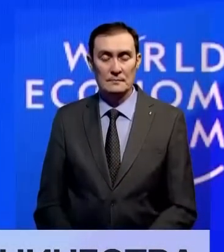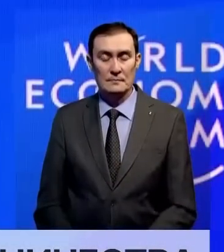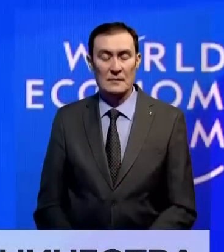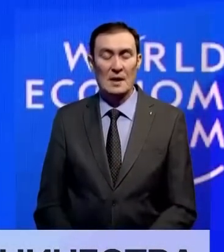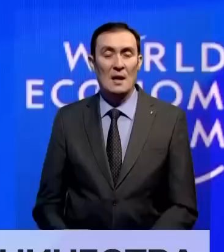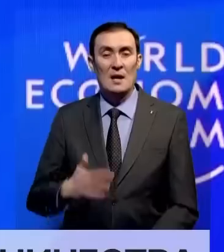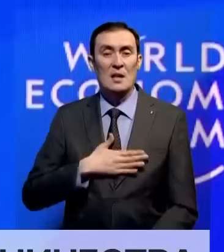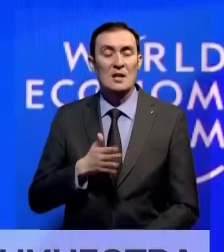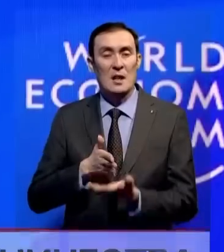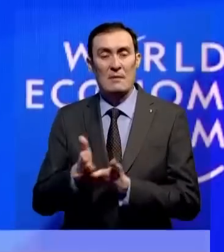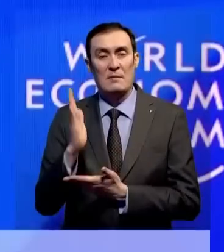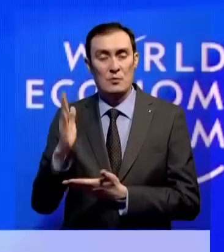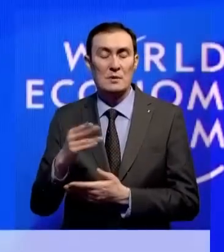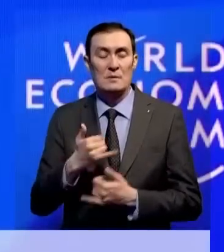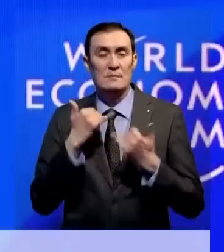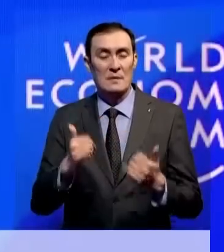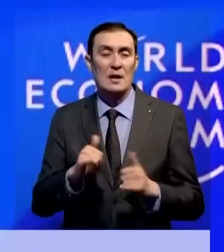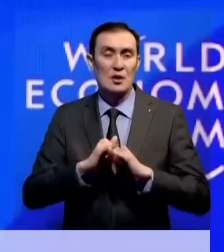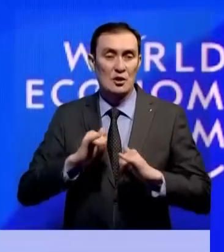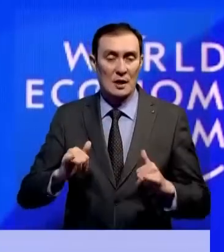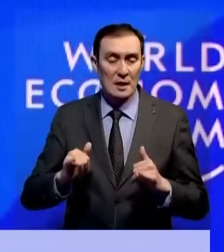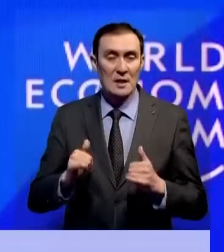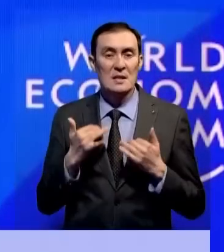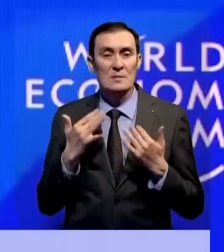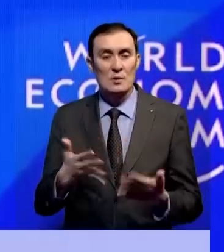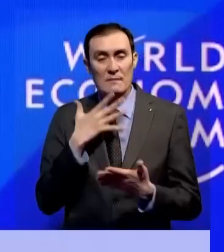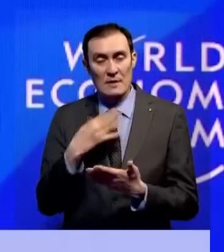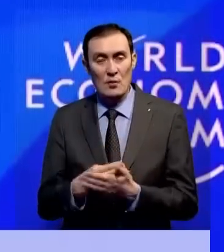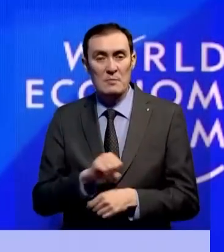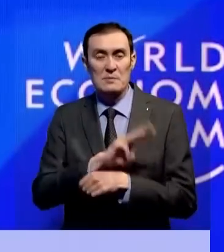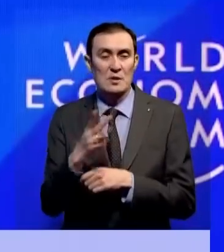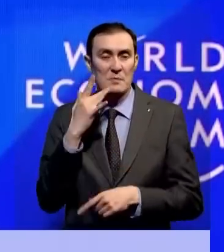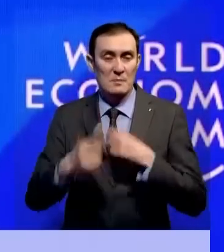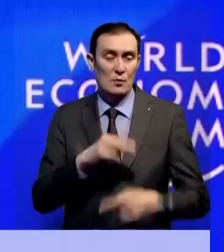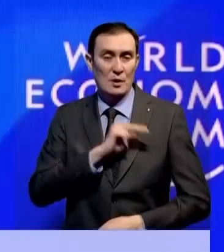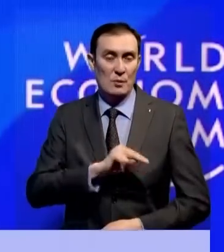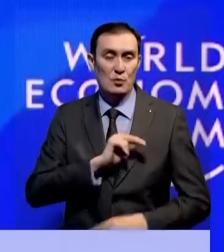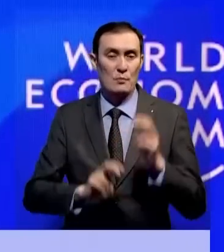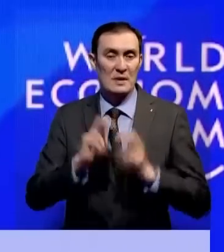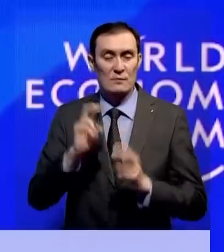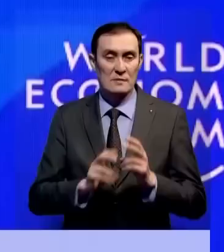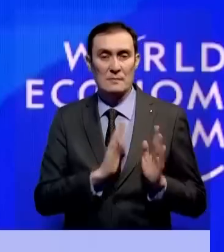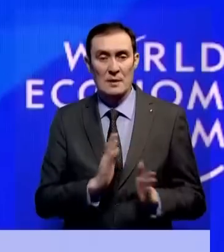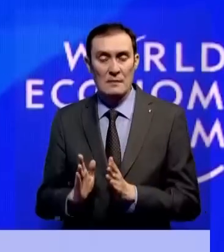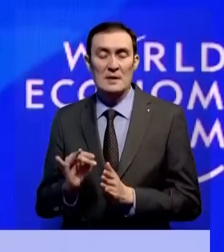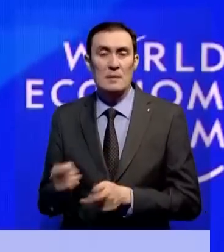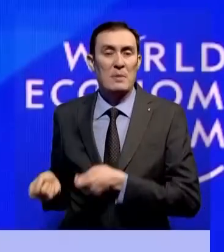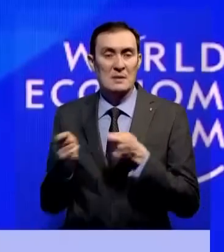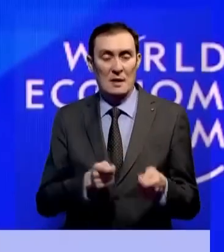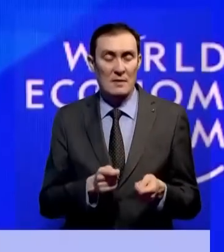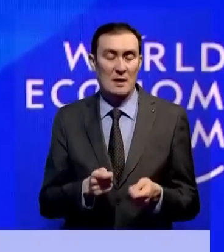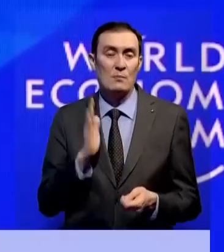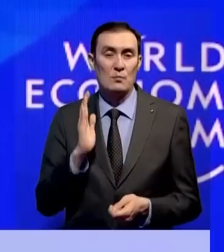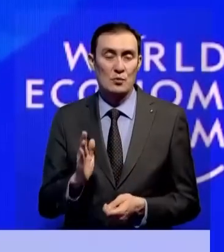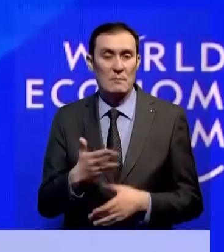Одно из наших направлений будет сосредоточено на расширении внутреннего спроса, обеспечении бесперебойной работы производственных цепочек и цепочек поставок. Мы